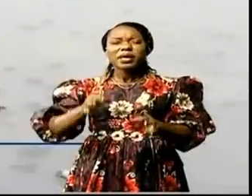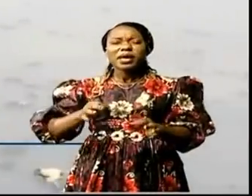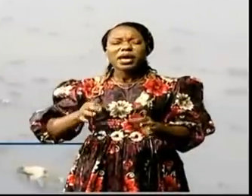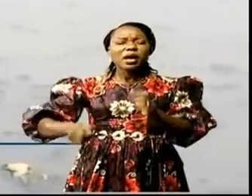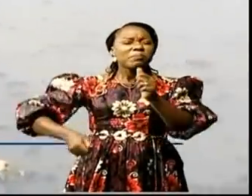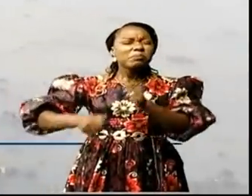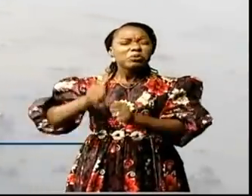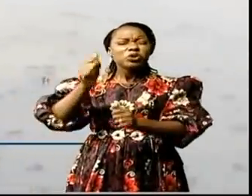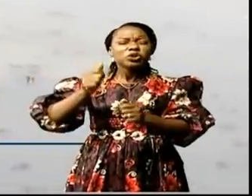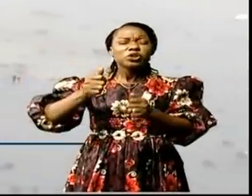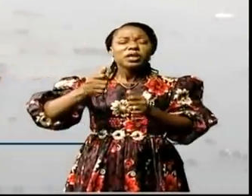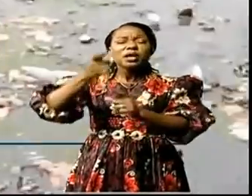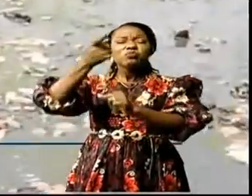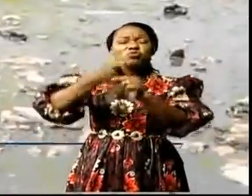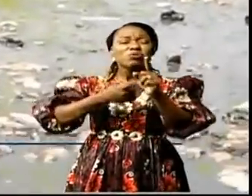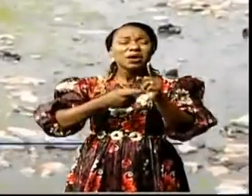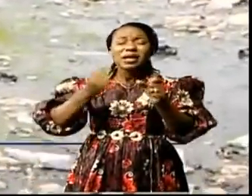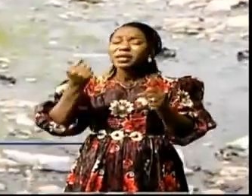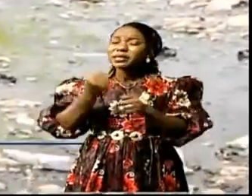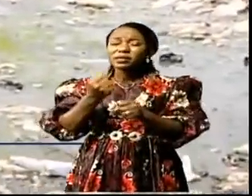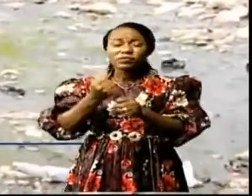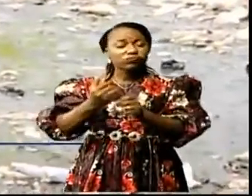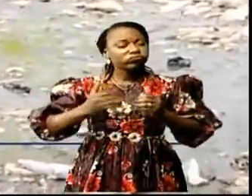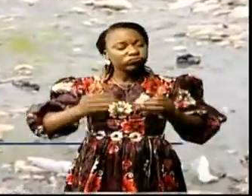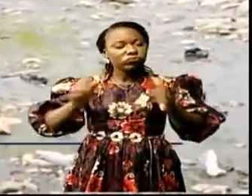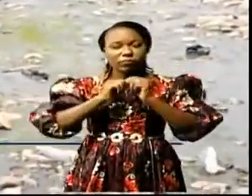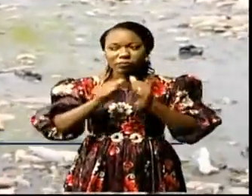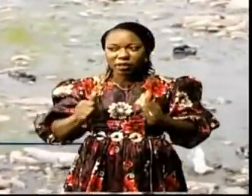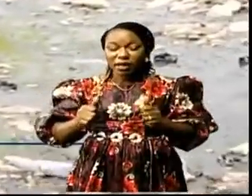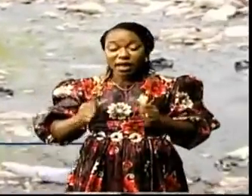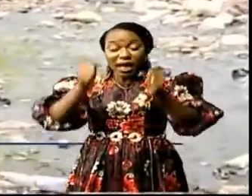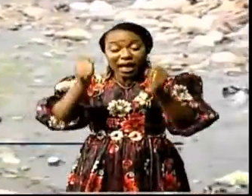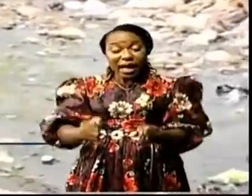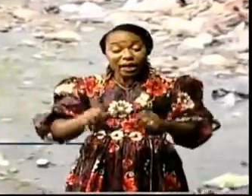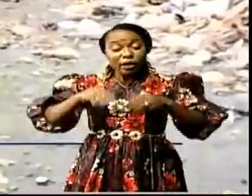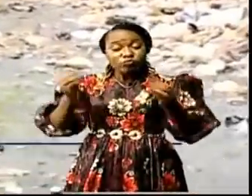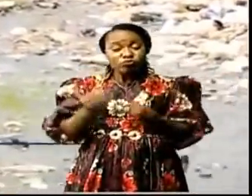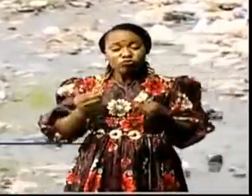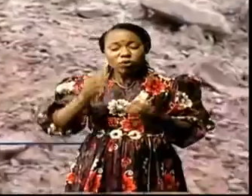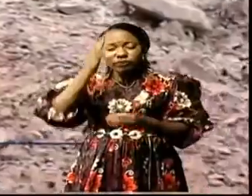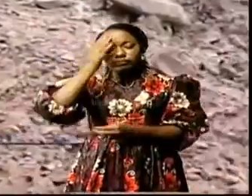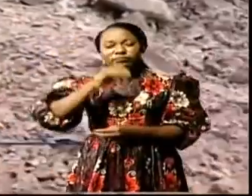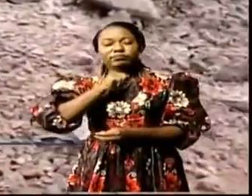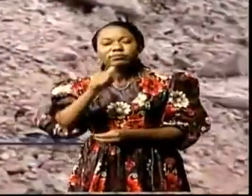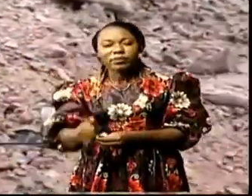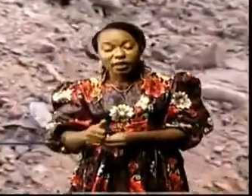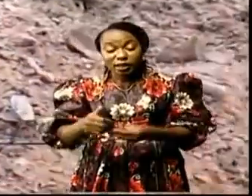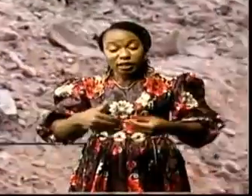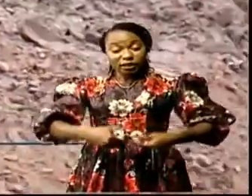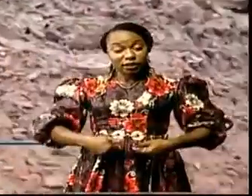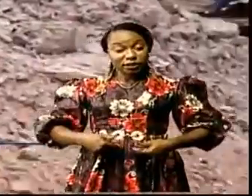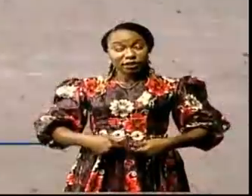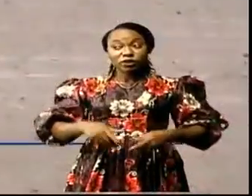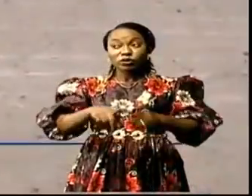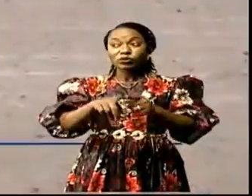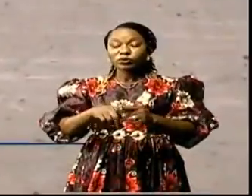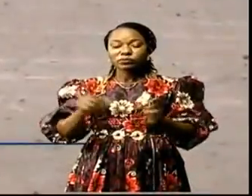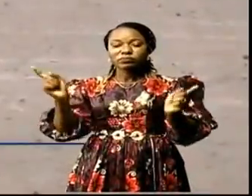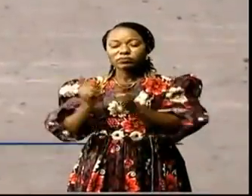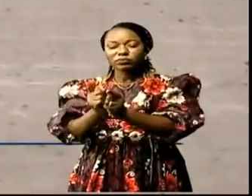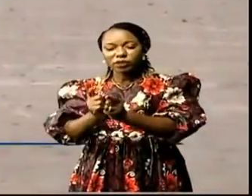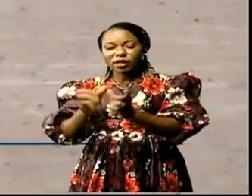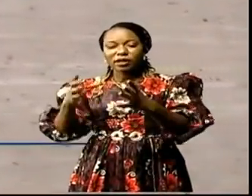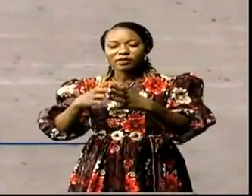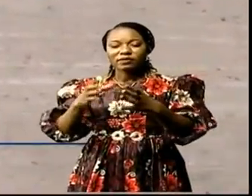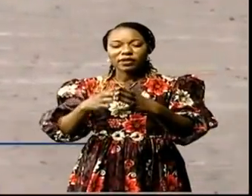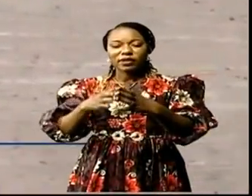sont arrêtés et aucune information sur les causes de l'arrêt des travaux. Le jeune de Kalamou sont partis rencontrer le bon